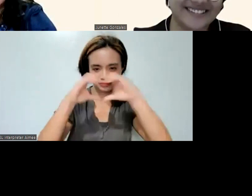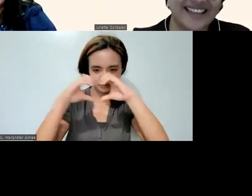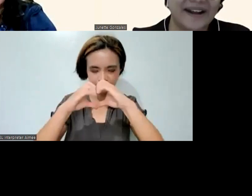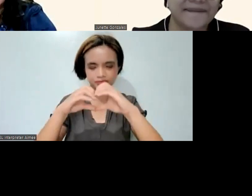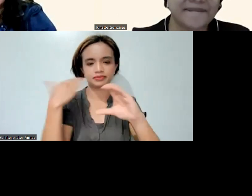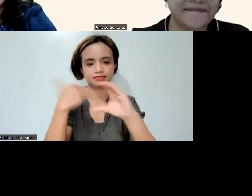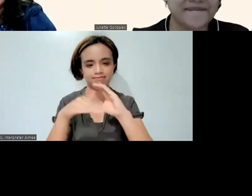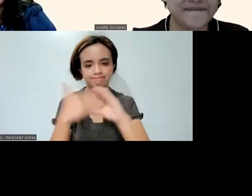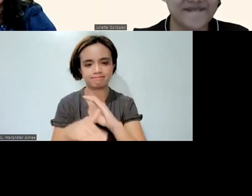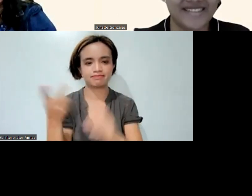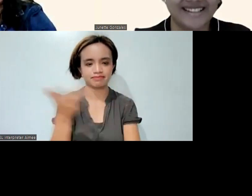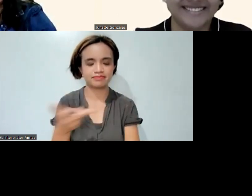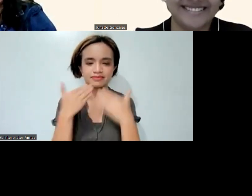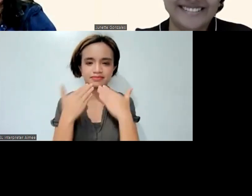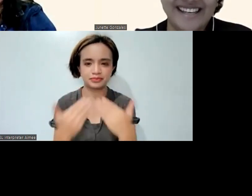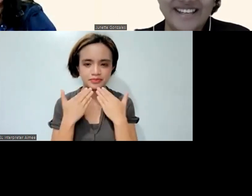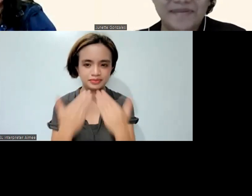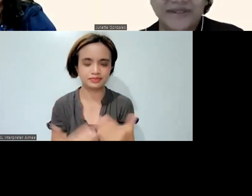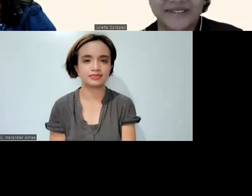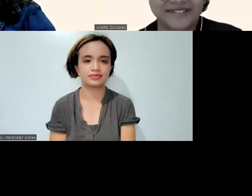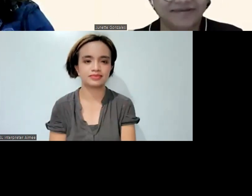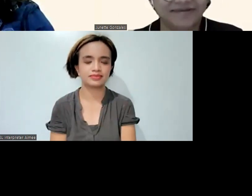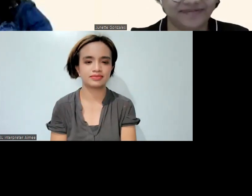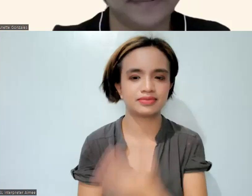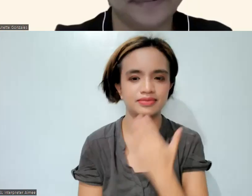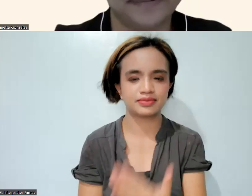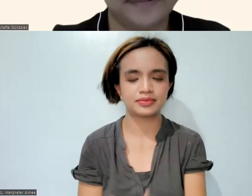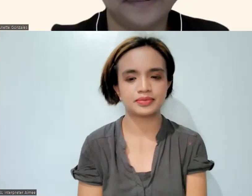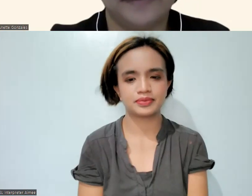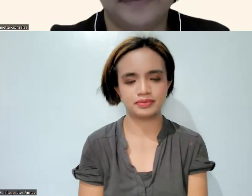Junette, and Karen. Thank you very much. Thank you po. Thank you. Thank you.